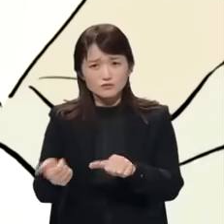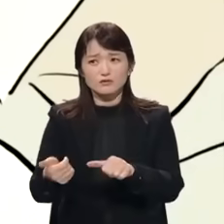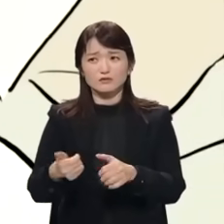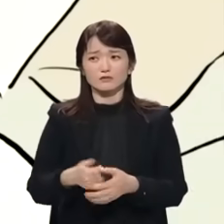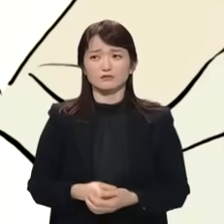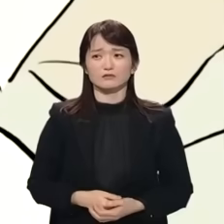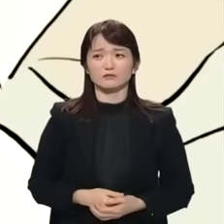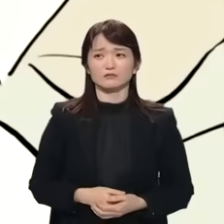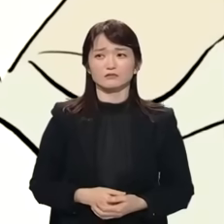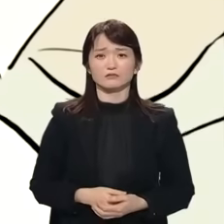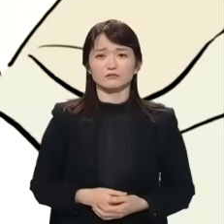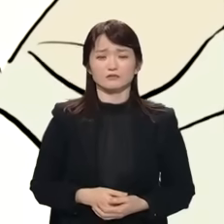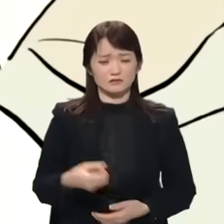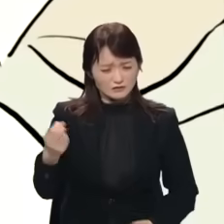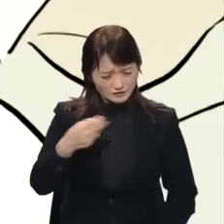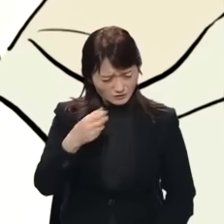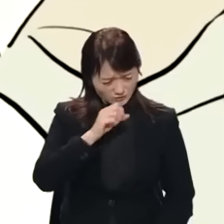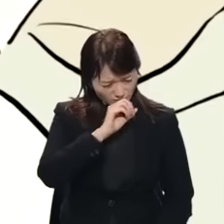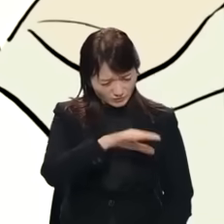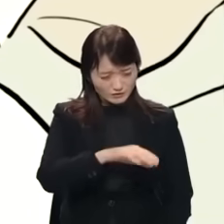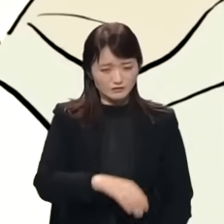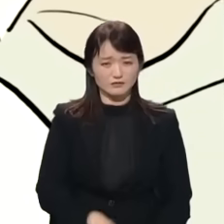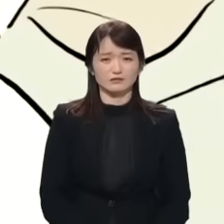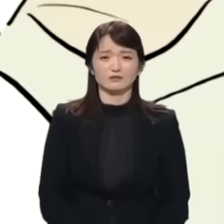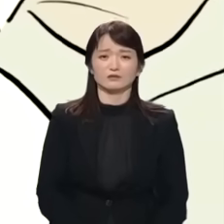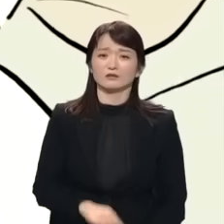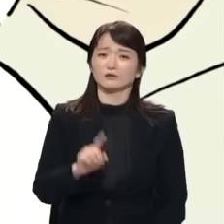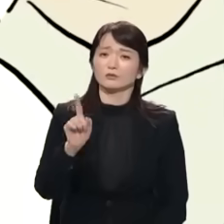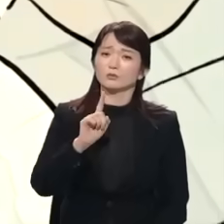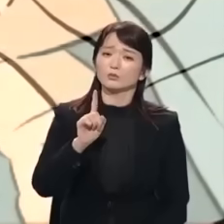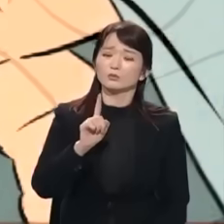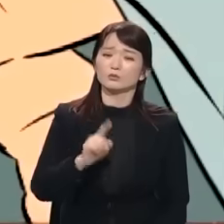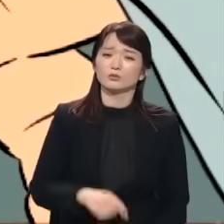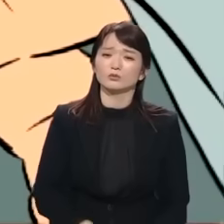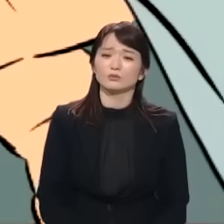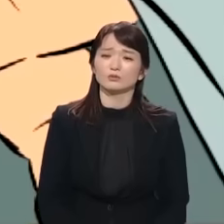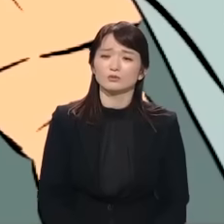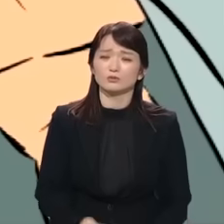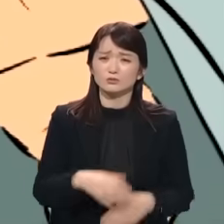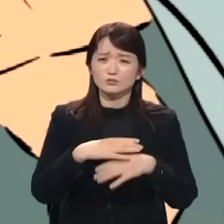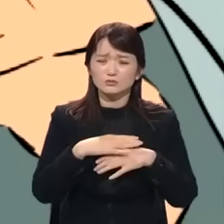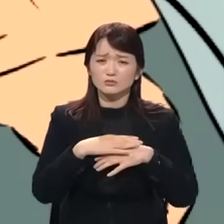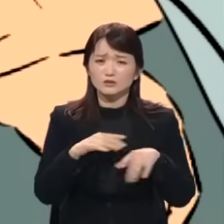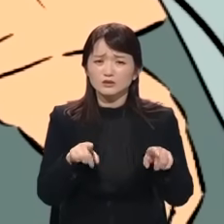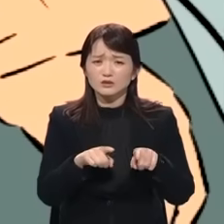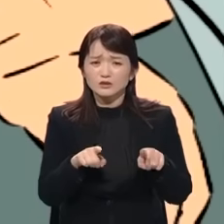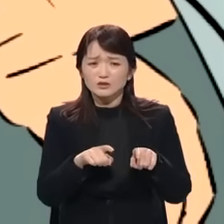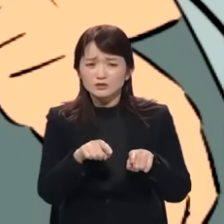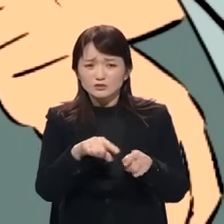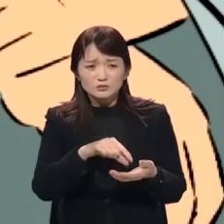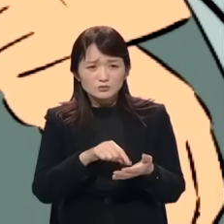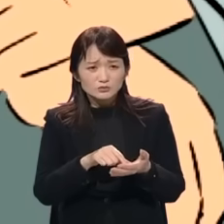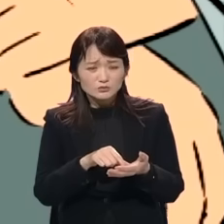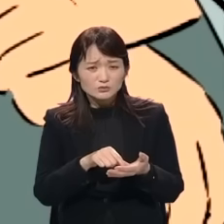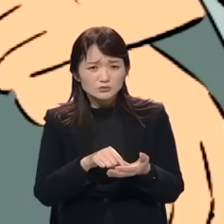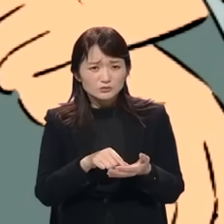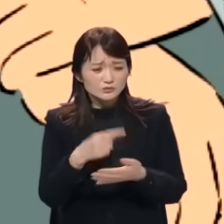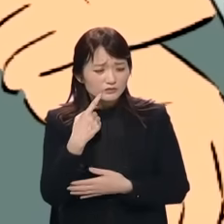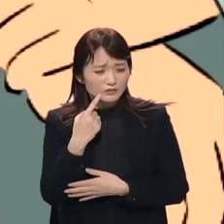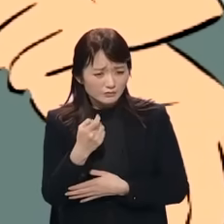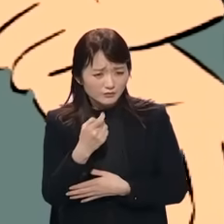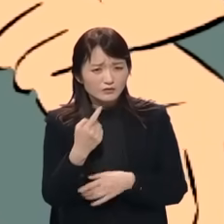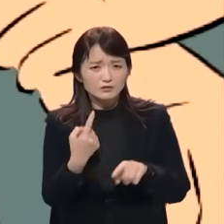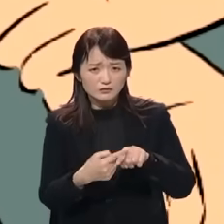뭐 이런 식의 일을 수시로 했다라는 거예요 이거 어떻게 이게 두렵고 떨려서 사실 법적으로도이 정도 협박이라고 볼 수밖에 없는